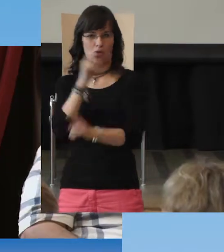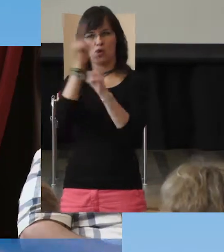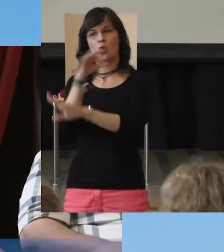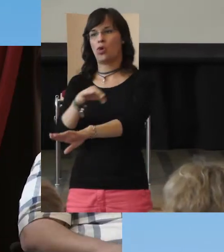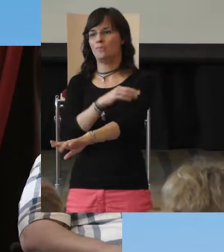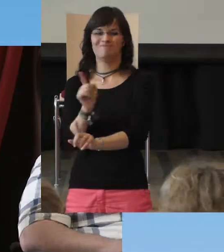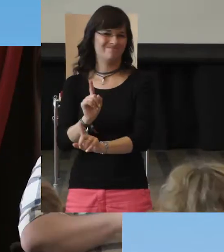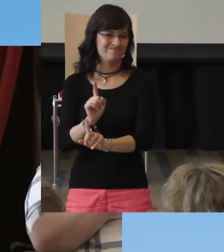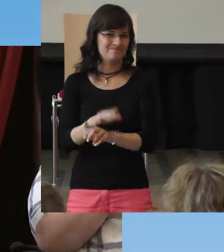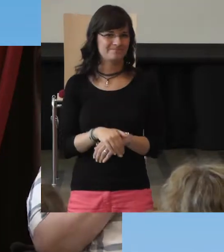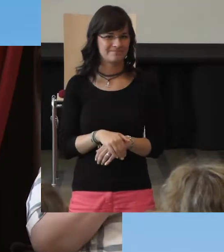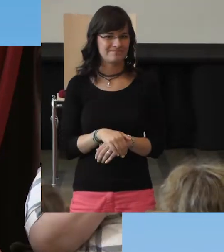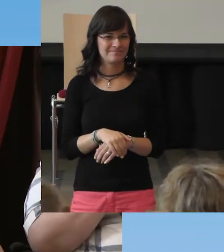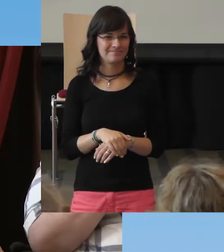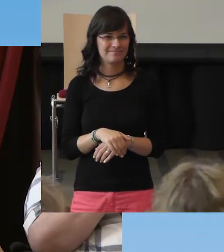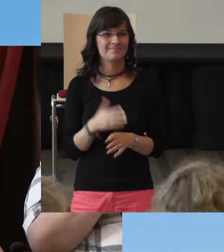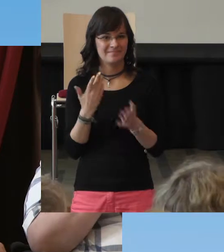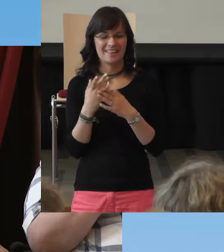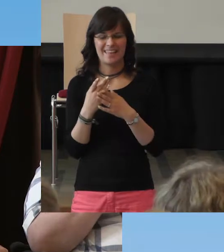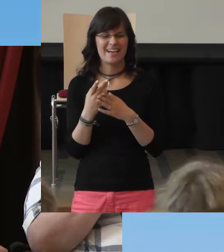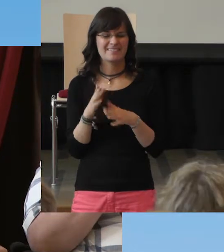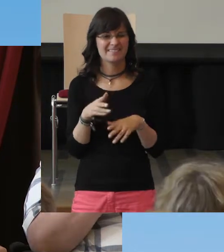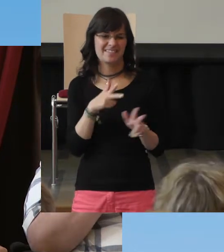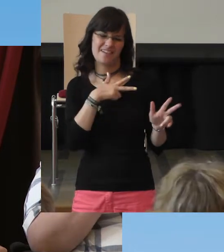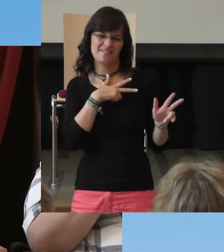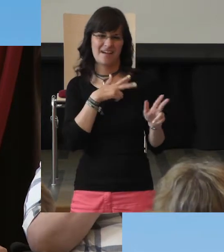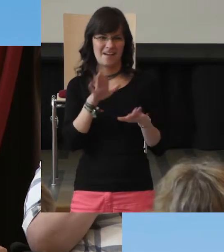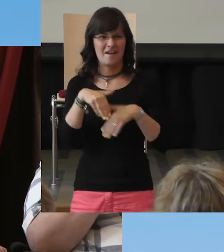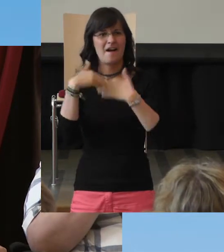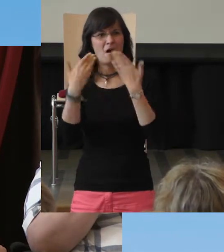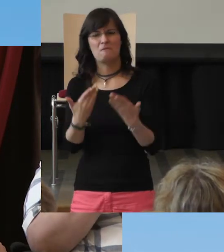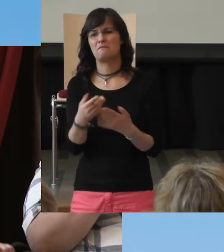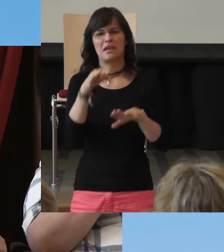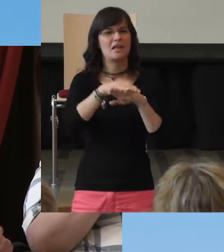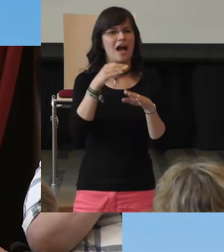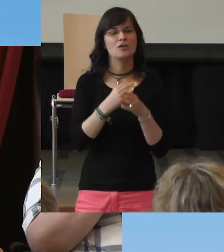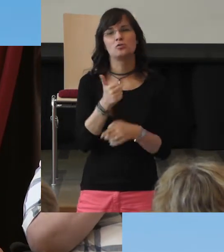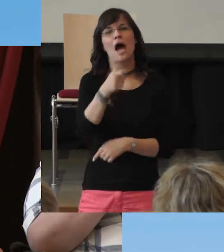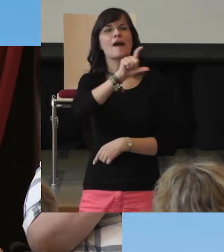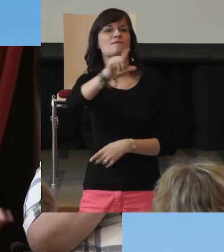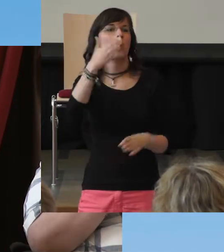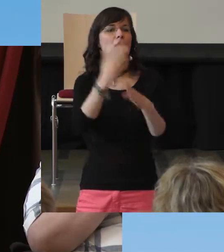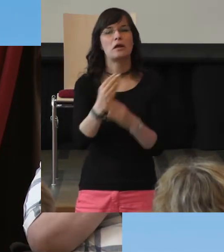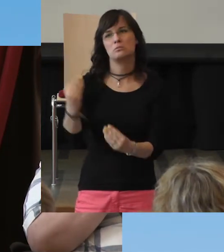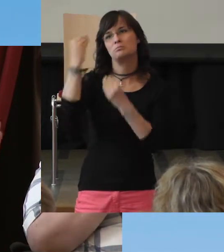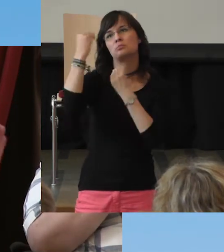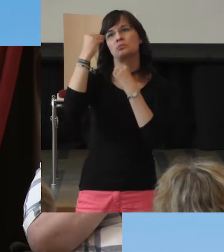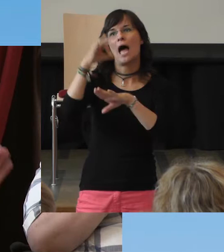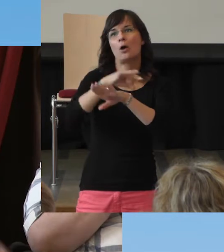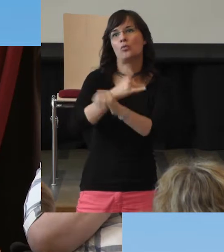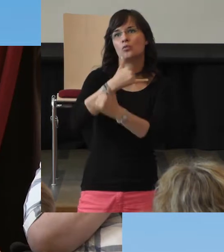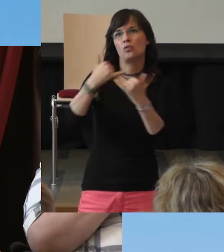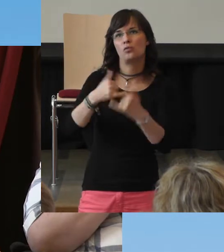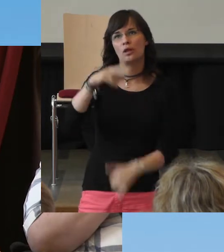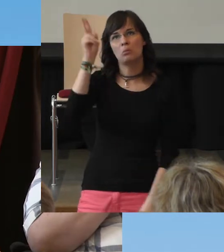niemanden zu nahe treten aber da gibt es auch viele die das so auf Wochenendseminaren oder ähnliches gelernt haben es muss ein wirklich gut